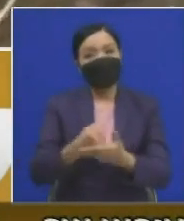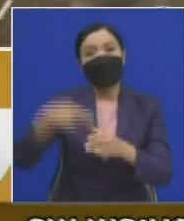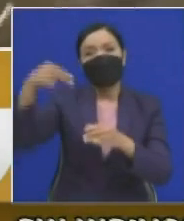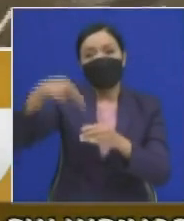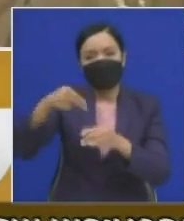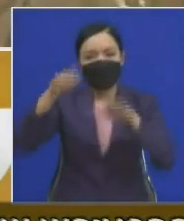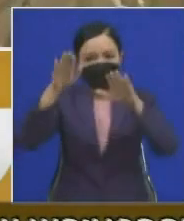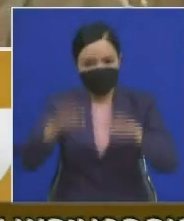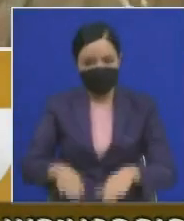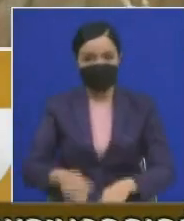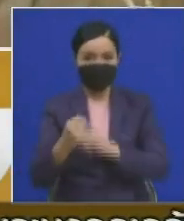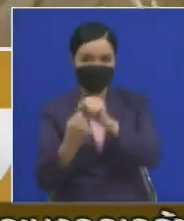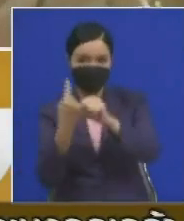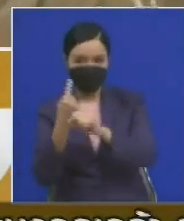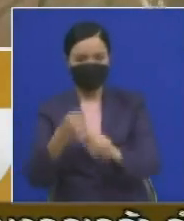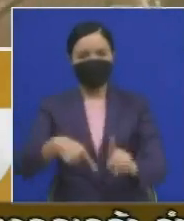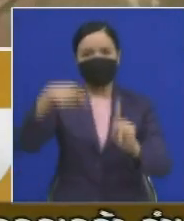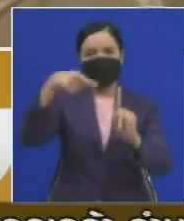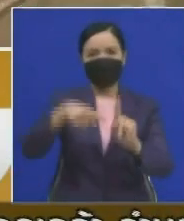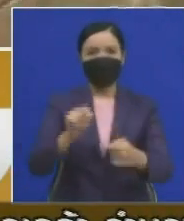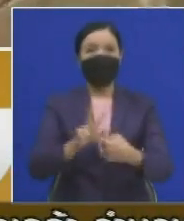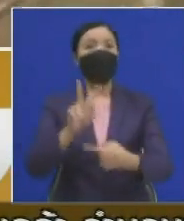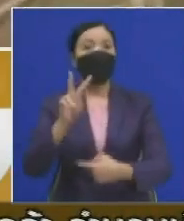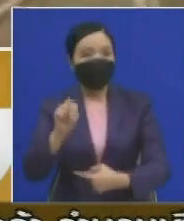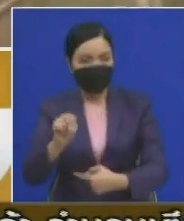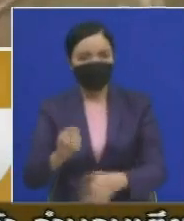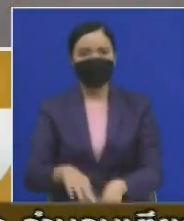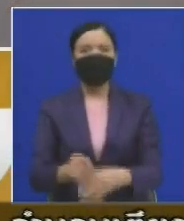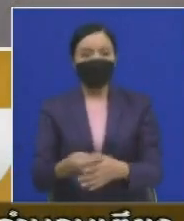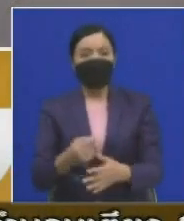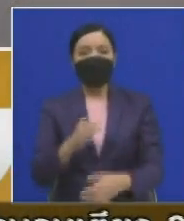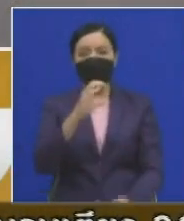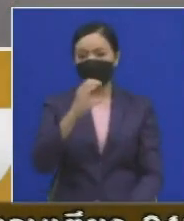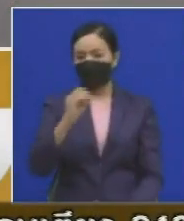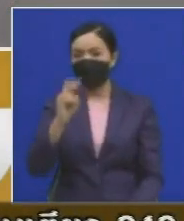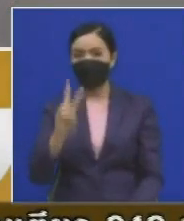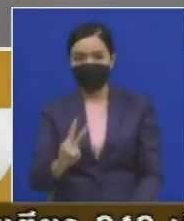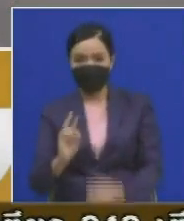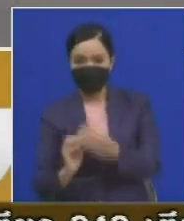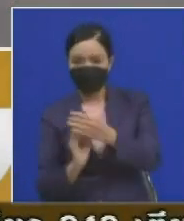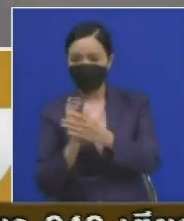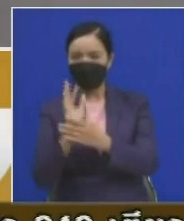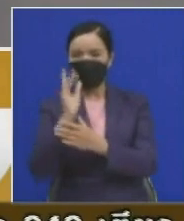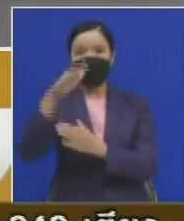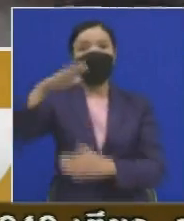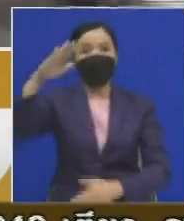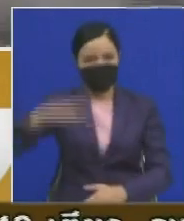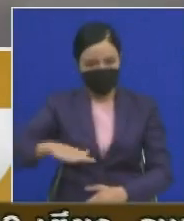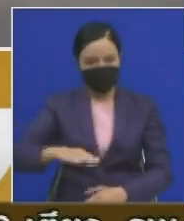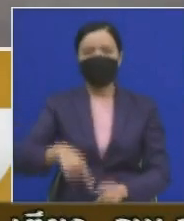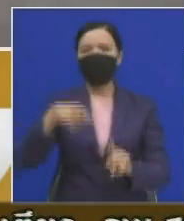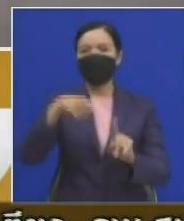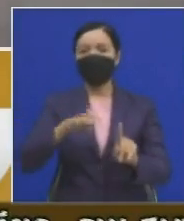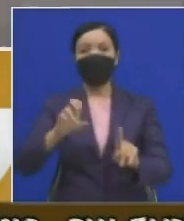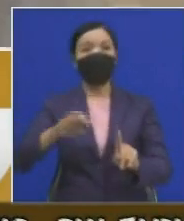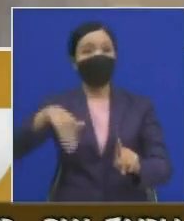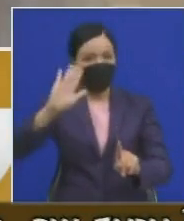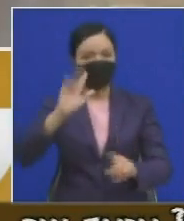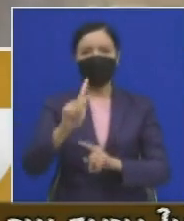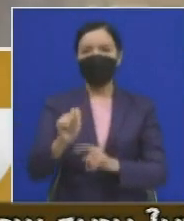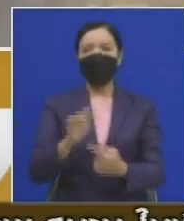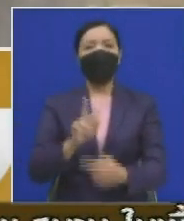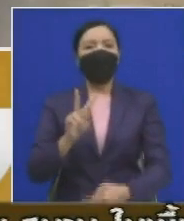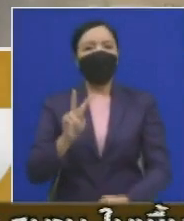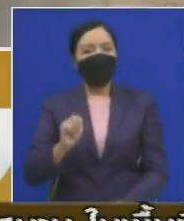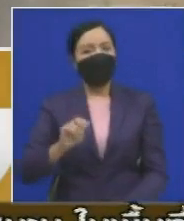ดีเซลต่ปีมากกวา 1,000 ตันลดการปล่อยอควได้ออกซาดเนี่ยปีและ 3,400 กวาตันเลยนะคะครับ